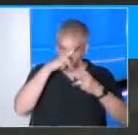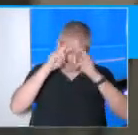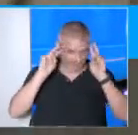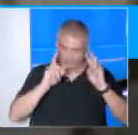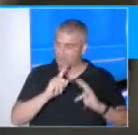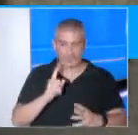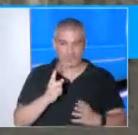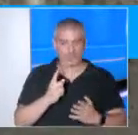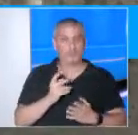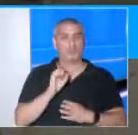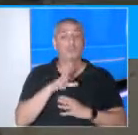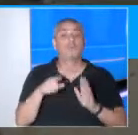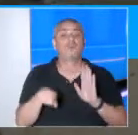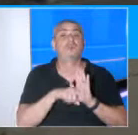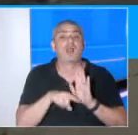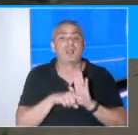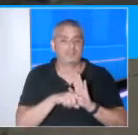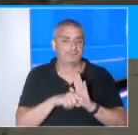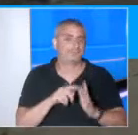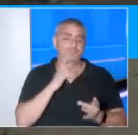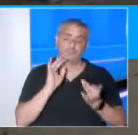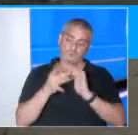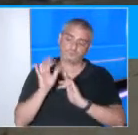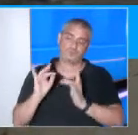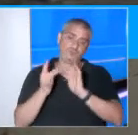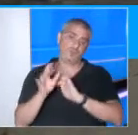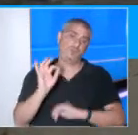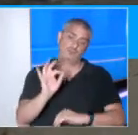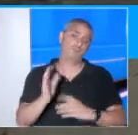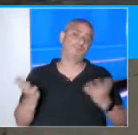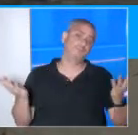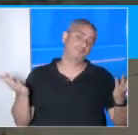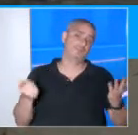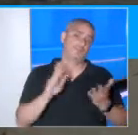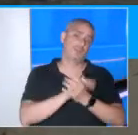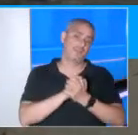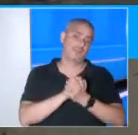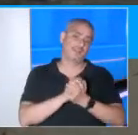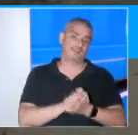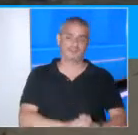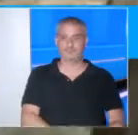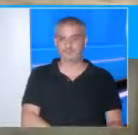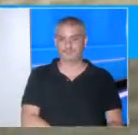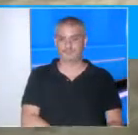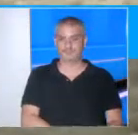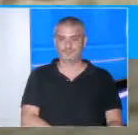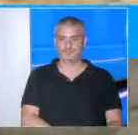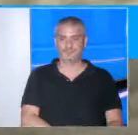אפס, היא תרומה שלילית. האויב של האויב שלך, מה שנקרא, או החבר שלי.